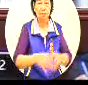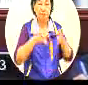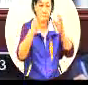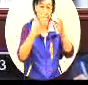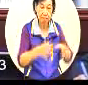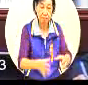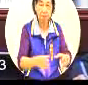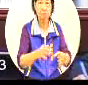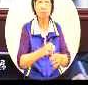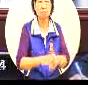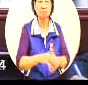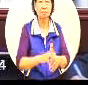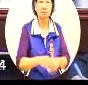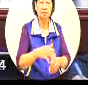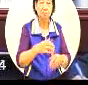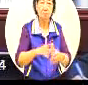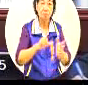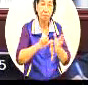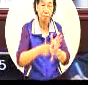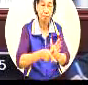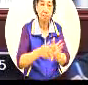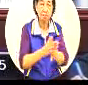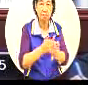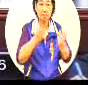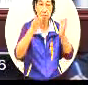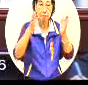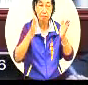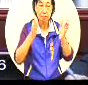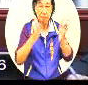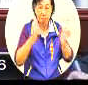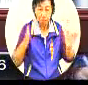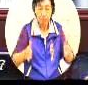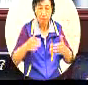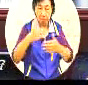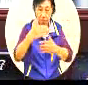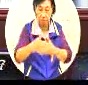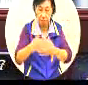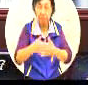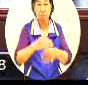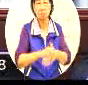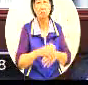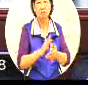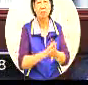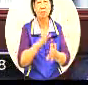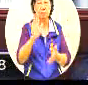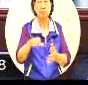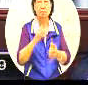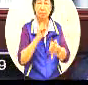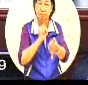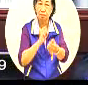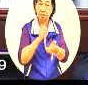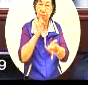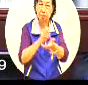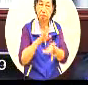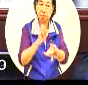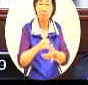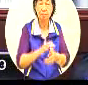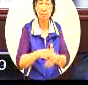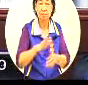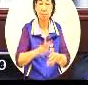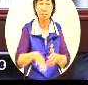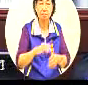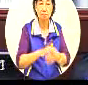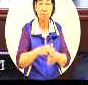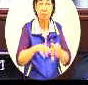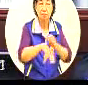的一个期限，到底我们这个部分我们再跟陈议员做一个报告。另外我觉得空中缆车的部